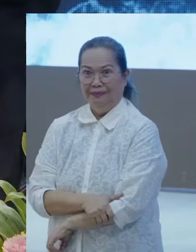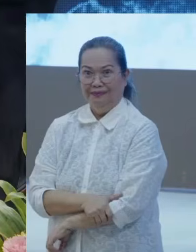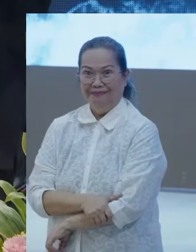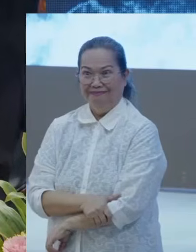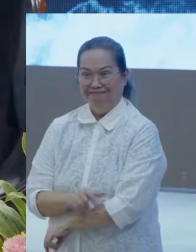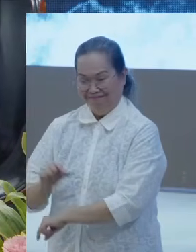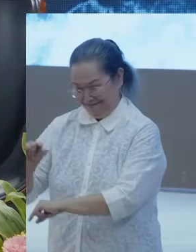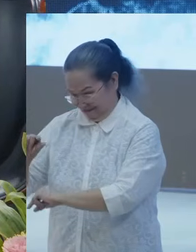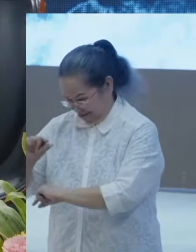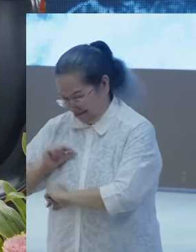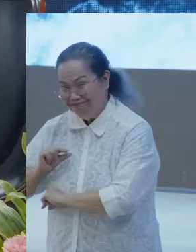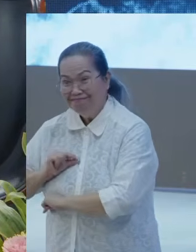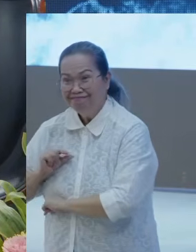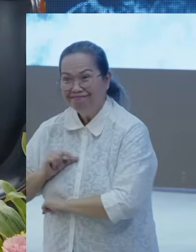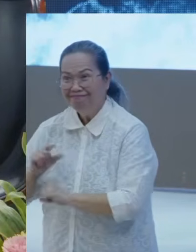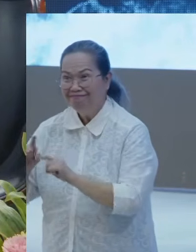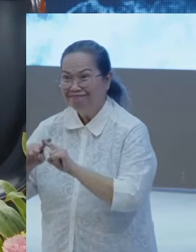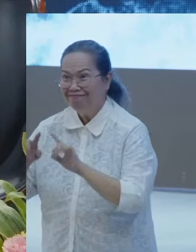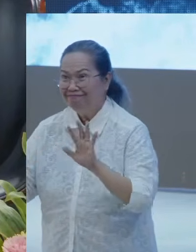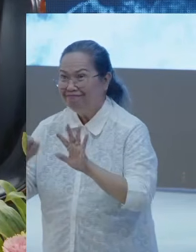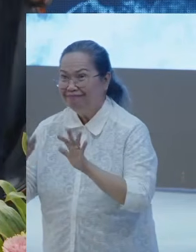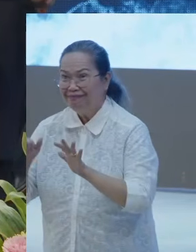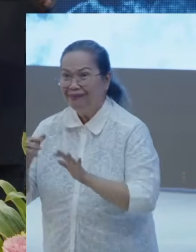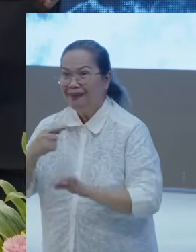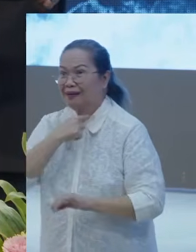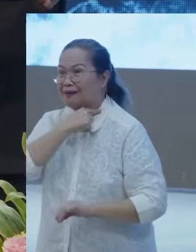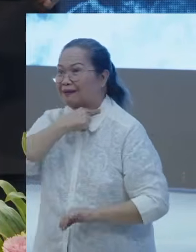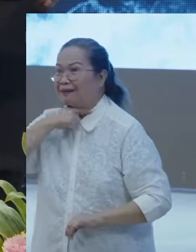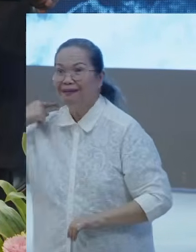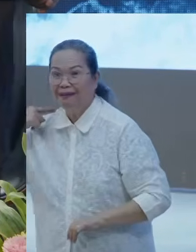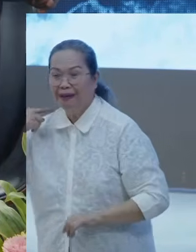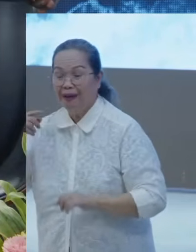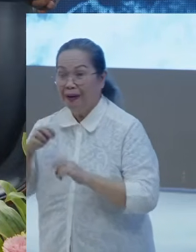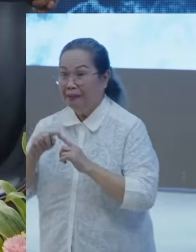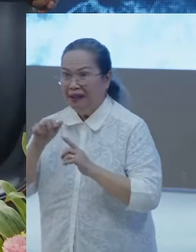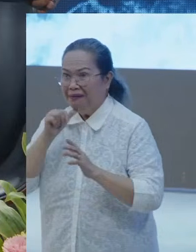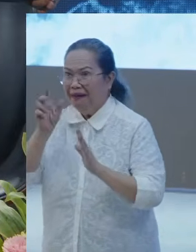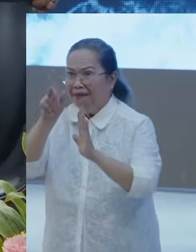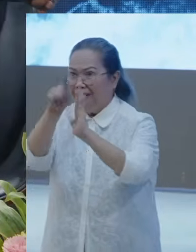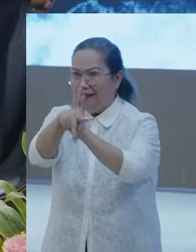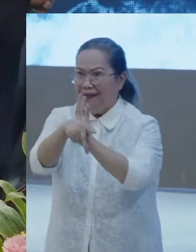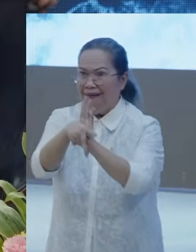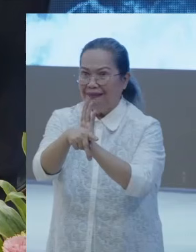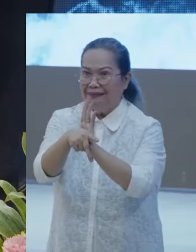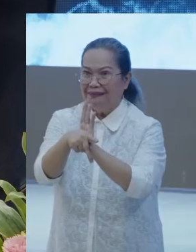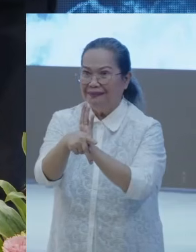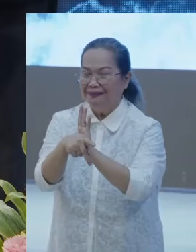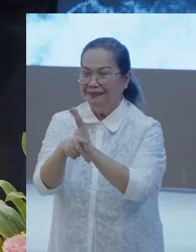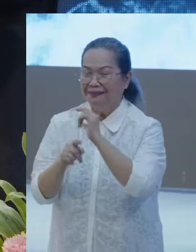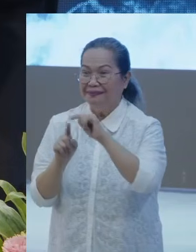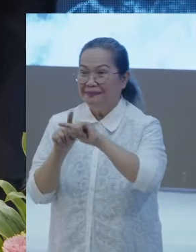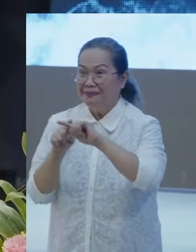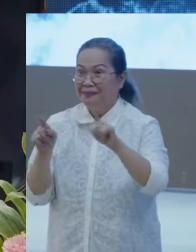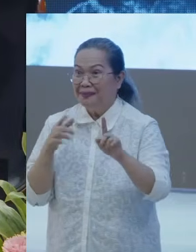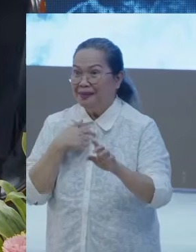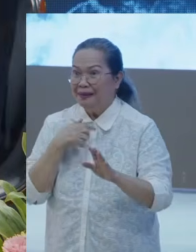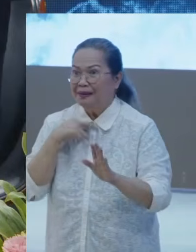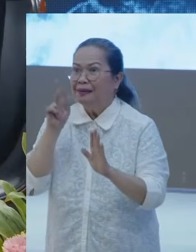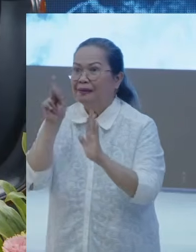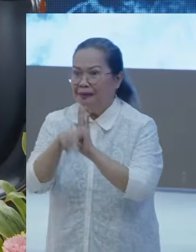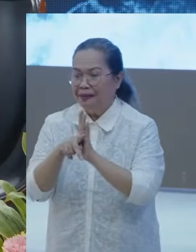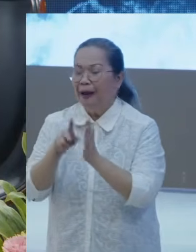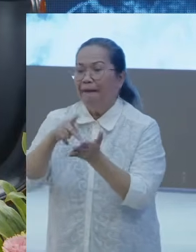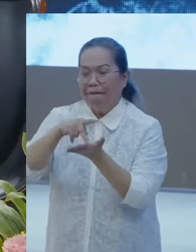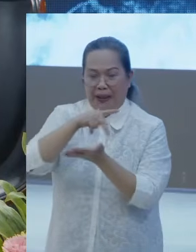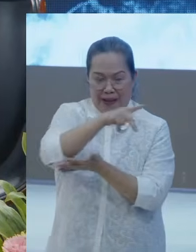Pero ang katapat na parusa nung kamatayan, pero hindi sila pinapatay. Imbis na hindi sila pinapatay,